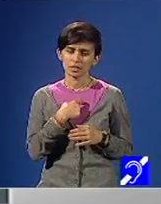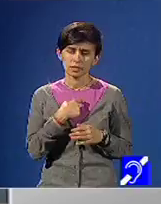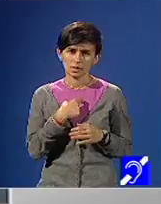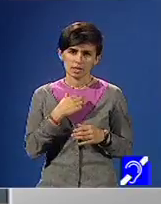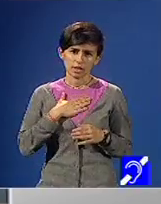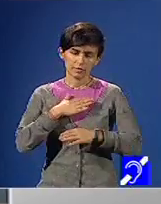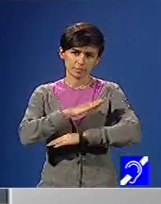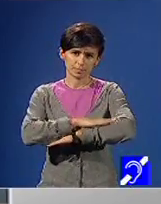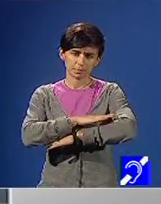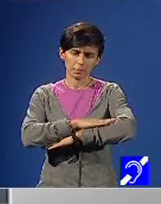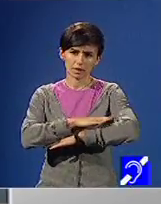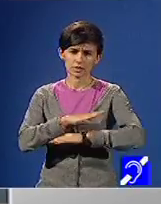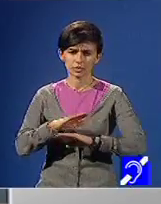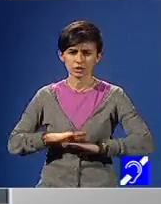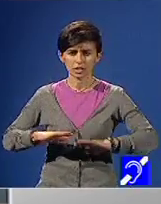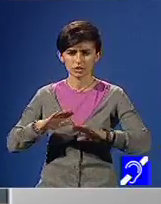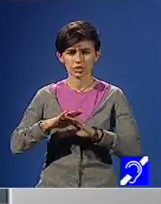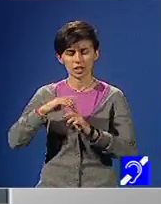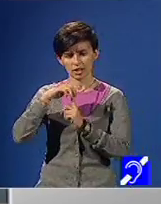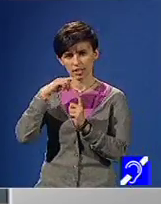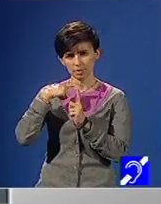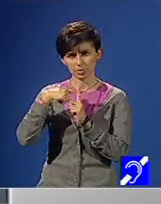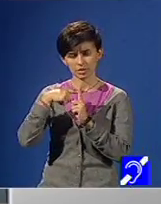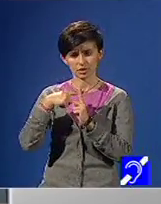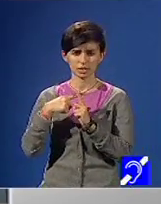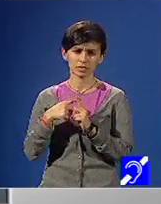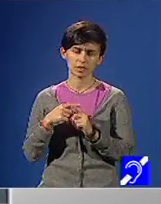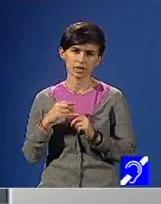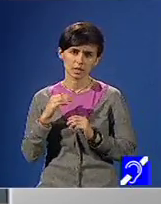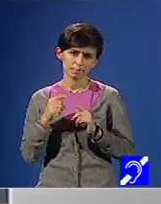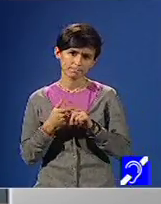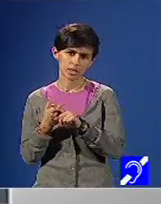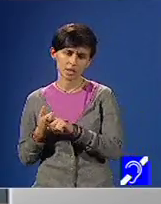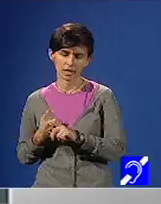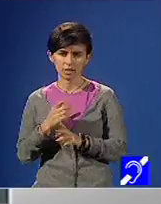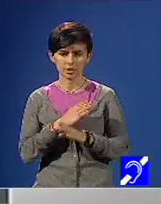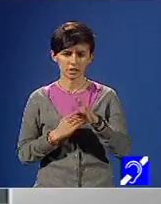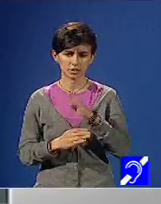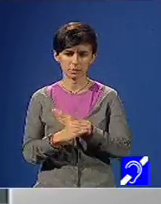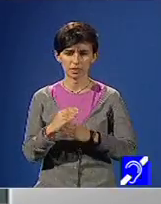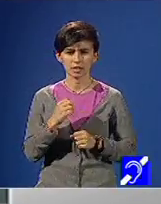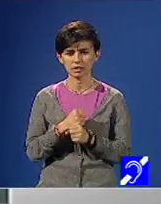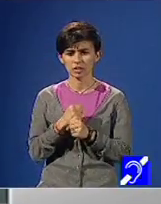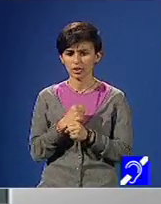avem o atitudine generală pozitivă față de dizabilitate. Sigur că se lucrează foarte mult